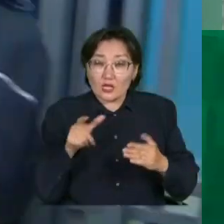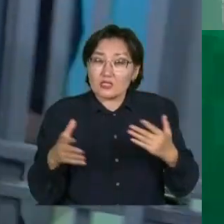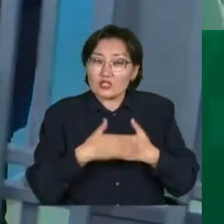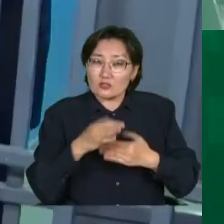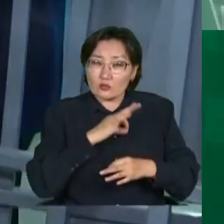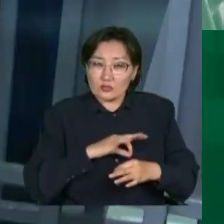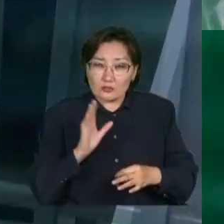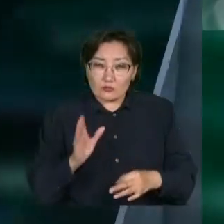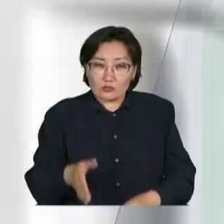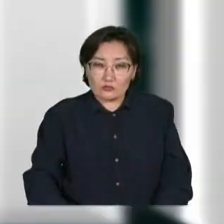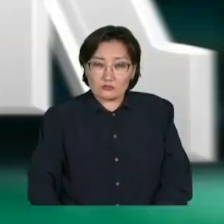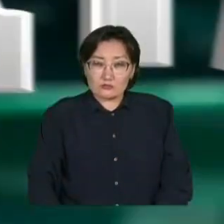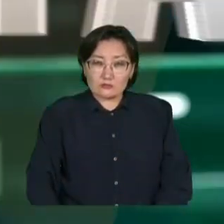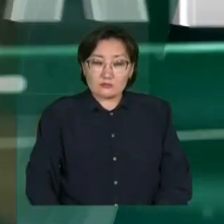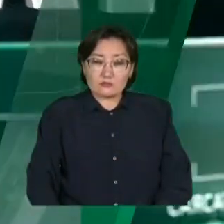жазаға тартылады?